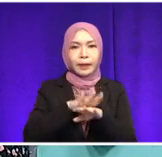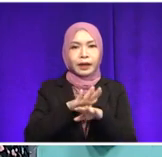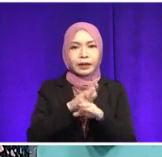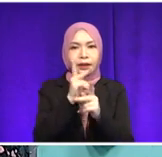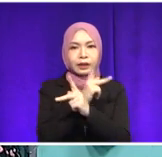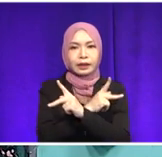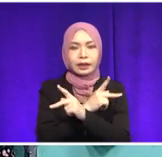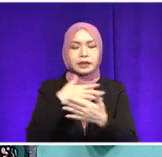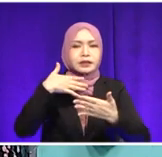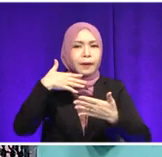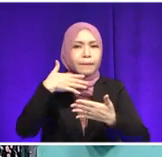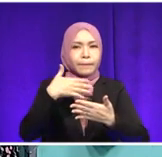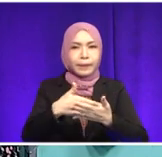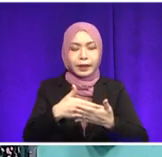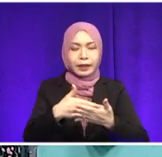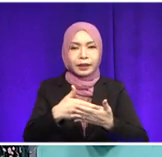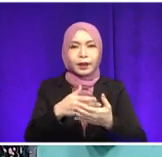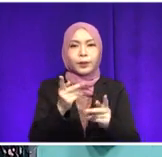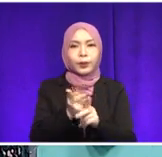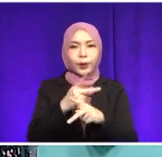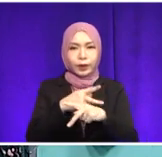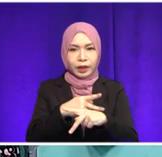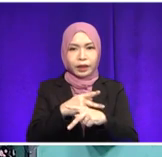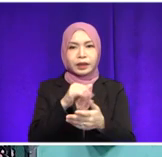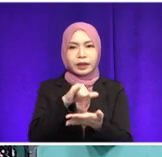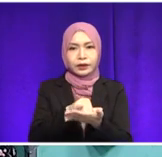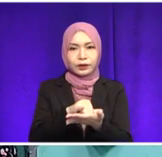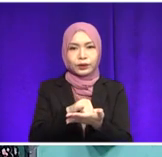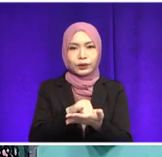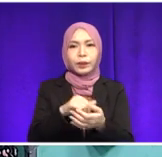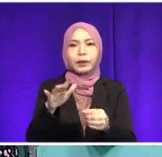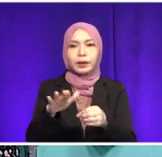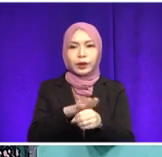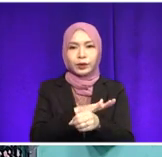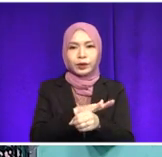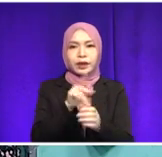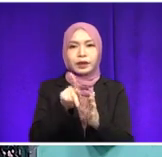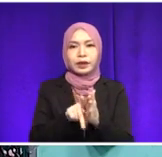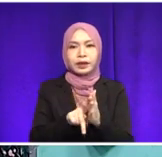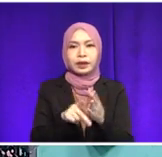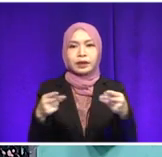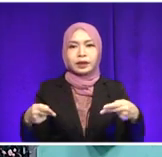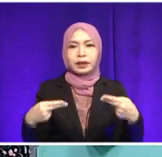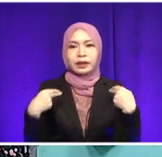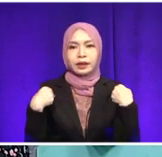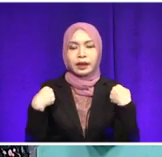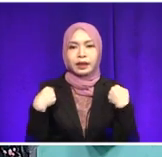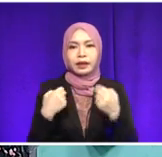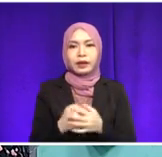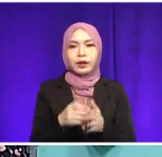sehingga produk tadi benar-benar memenuhi kehendak pelanggan sekarang ini pelanggan adalah yang paling